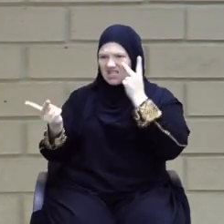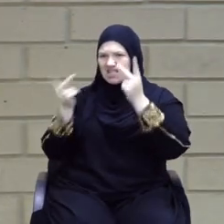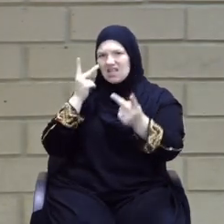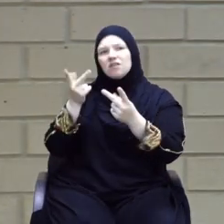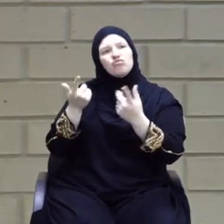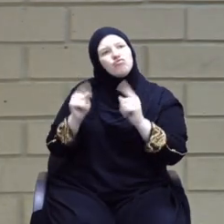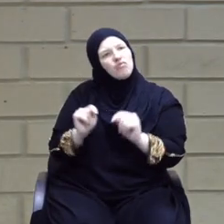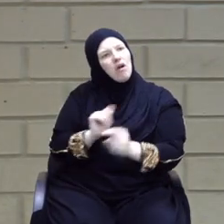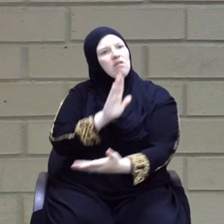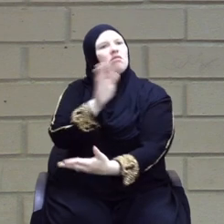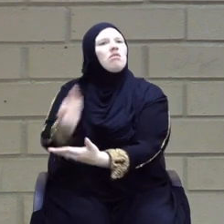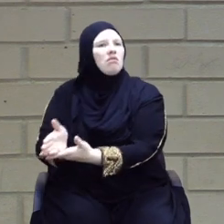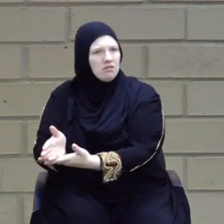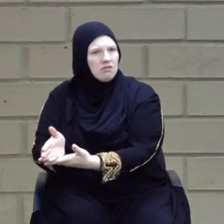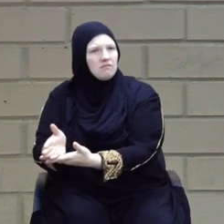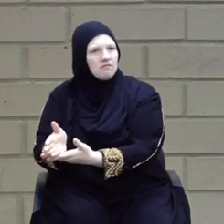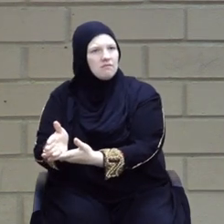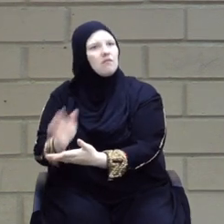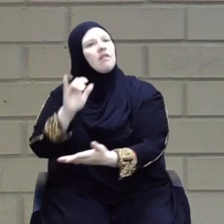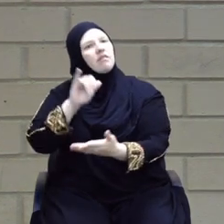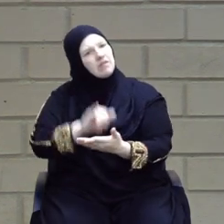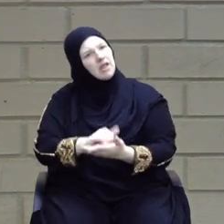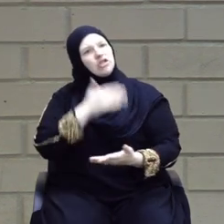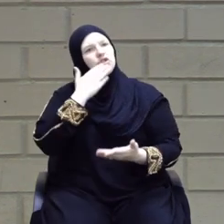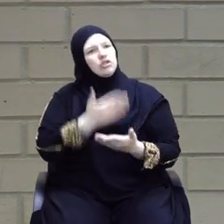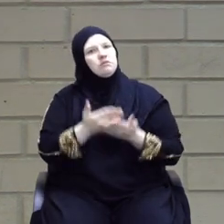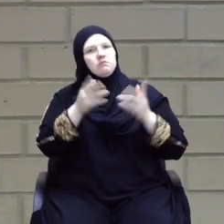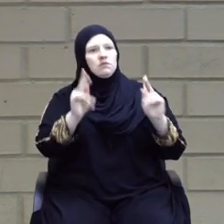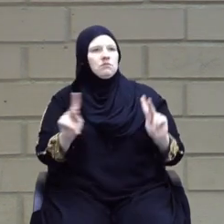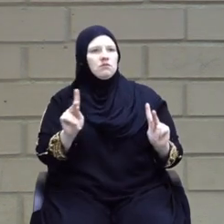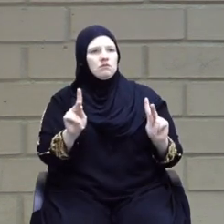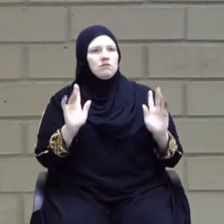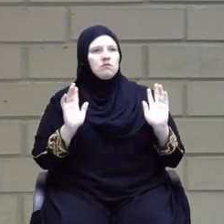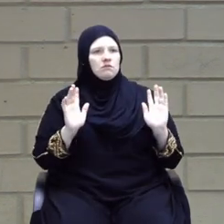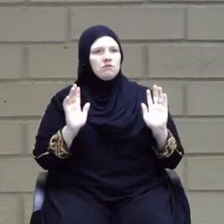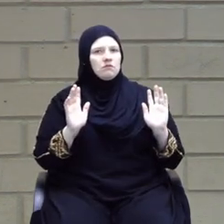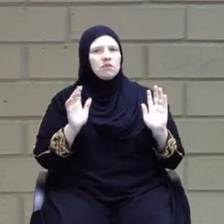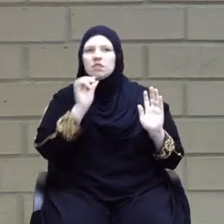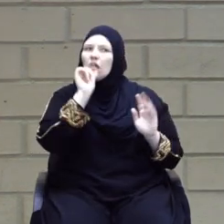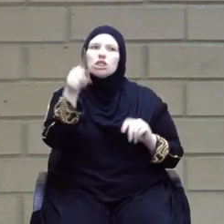الذين يصلحون إذا أفسد الناس. Where are we from this equation?